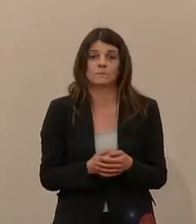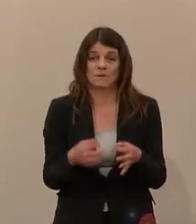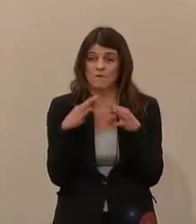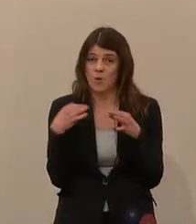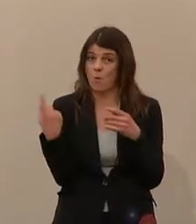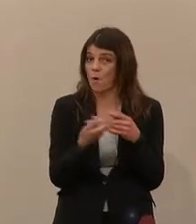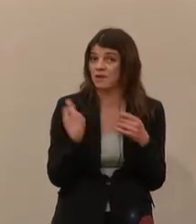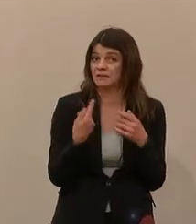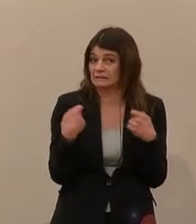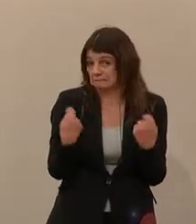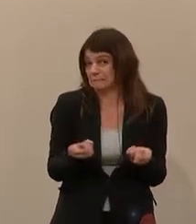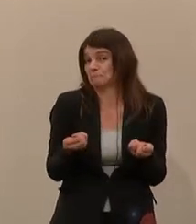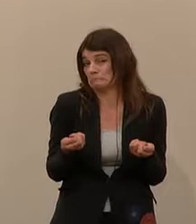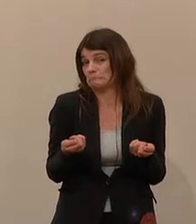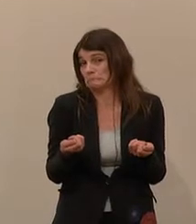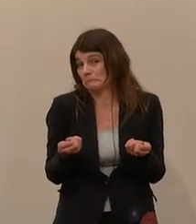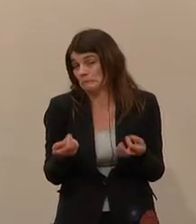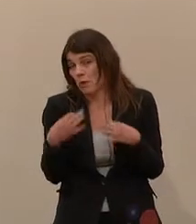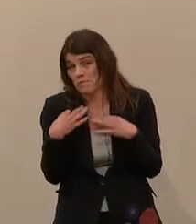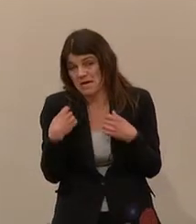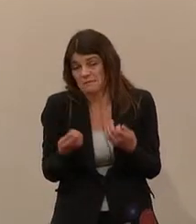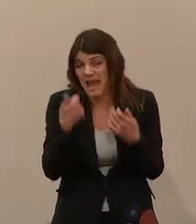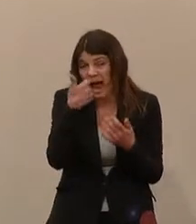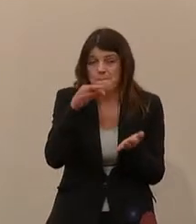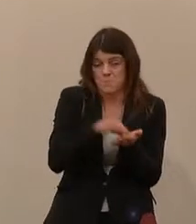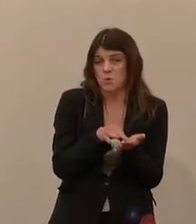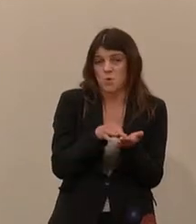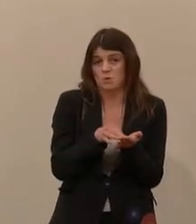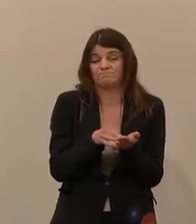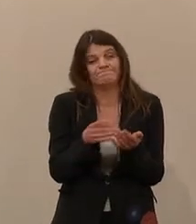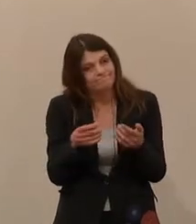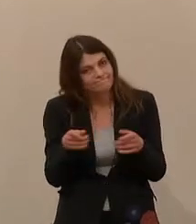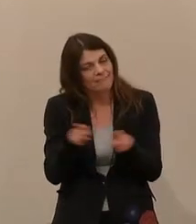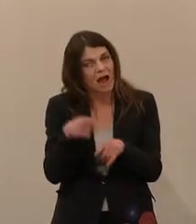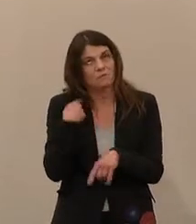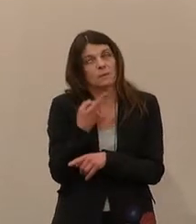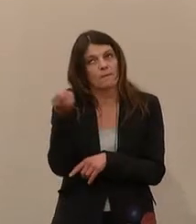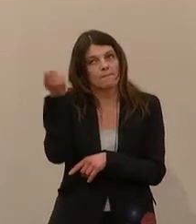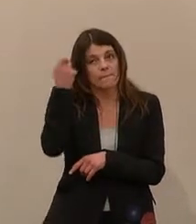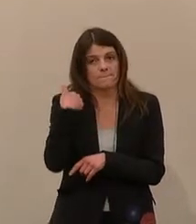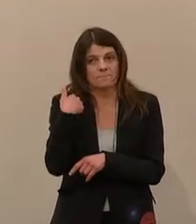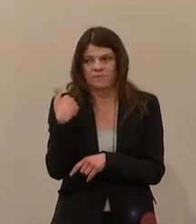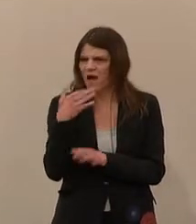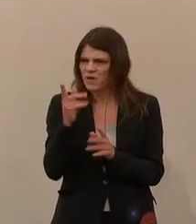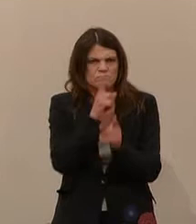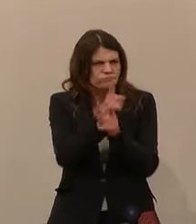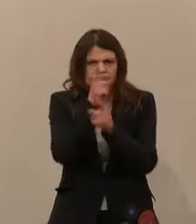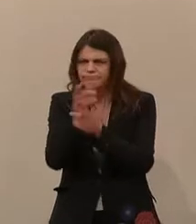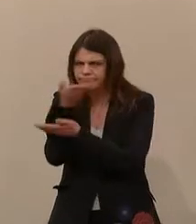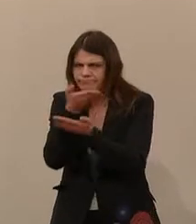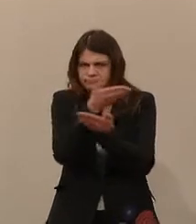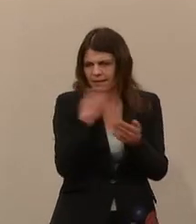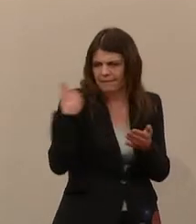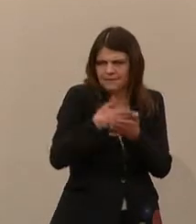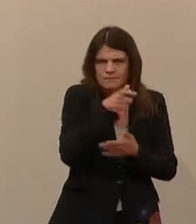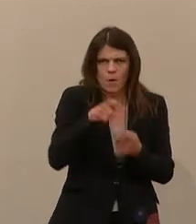uns gibt es aber eines, oder für mich gibt es jetzt vielleicht auch einen Punkt, der mir auch eingefallen ist. Ich habe sehr viele Gespräche geführt in den letzten